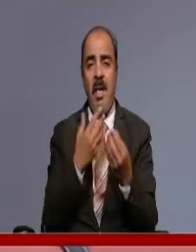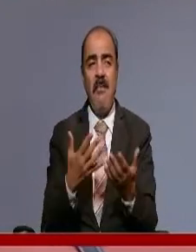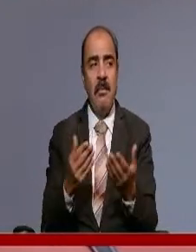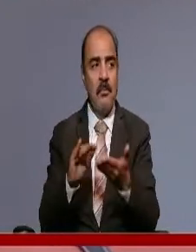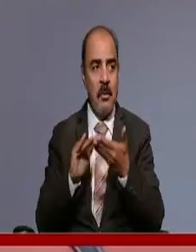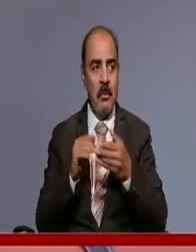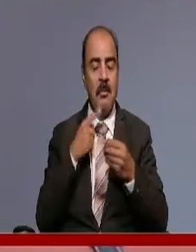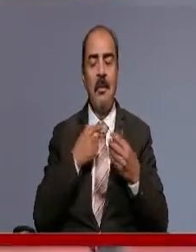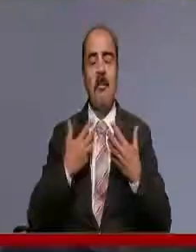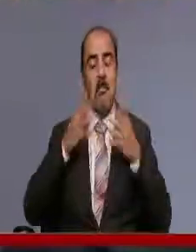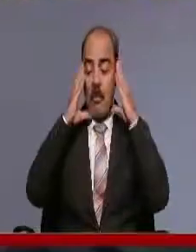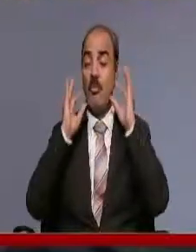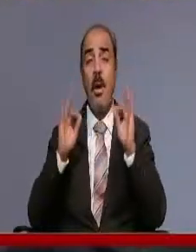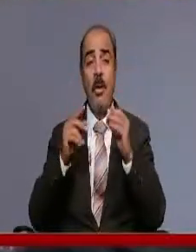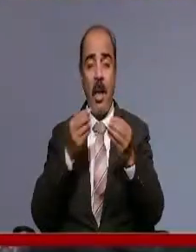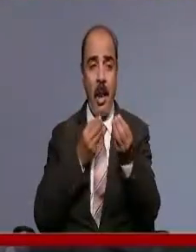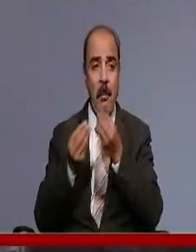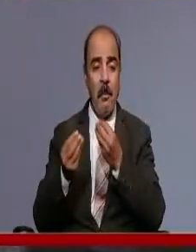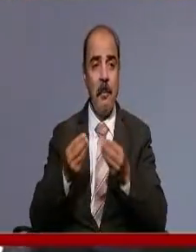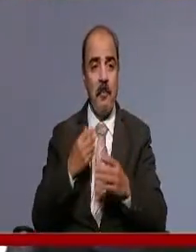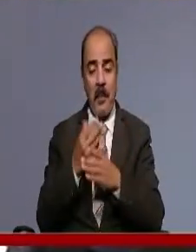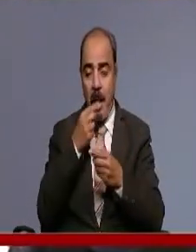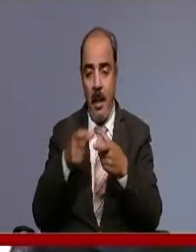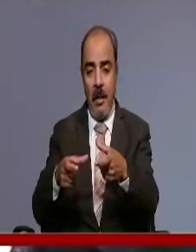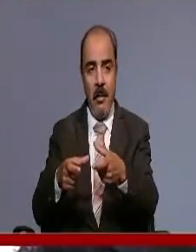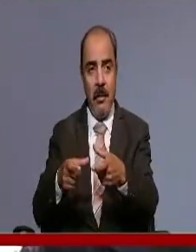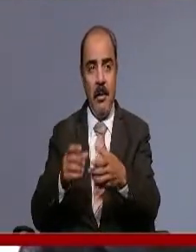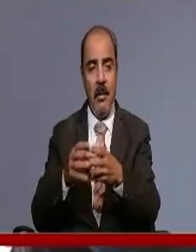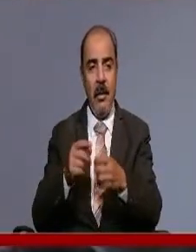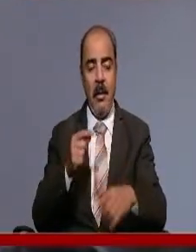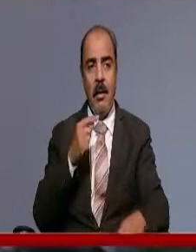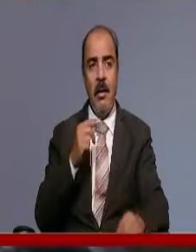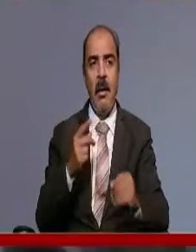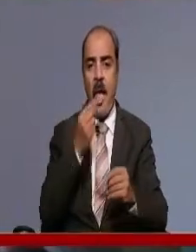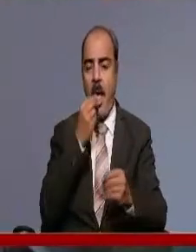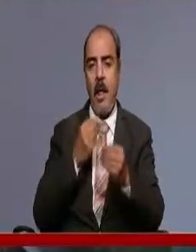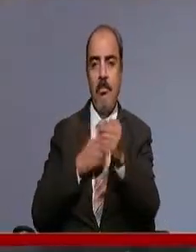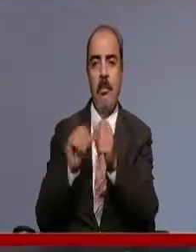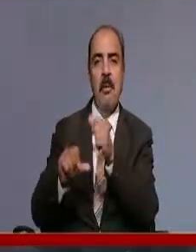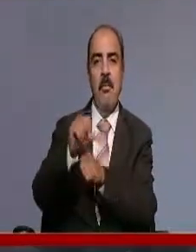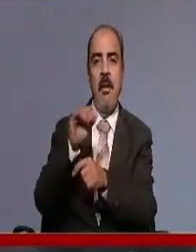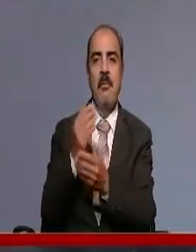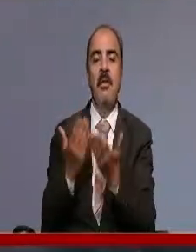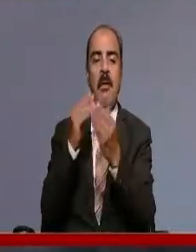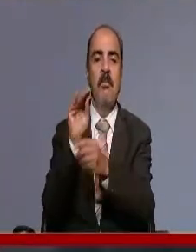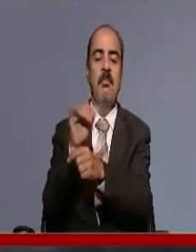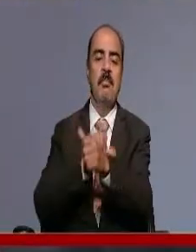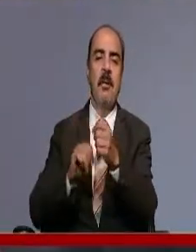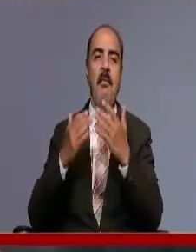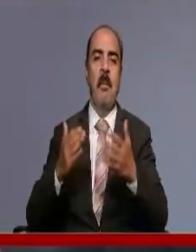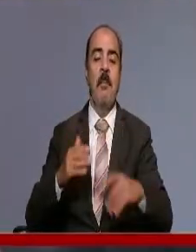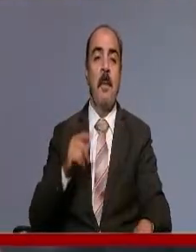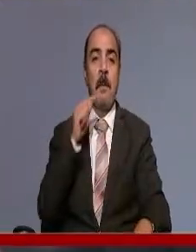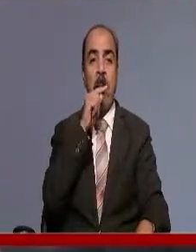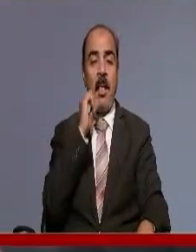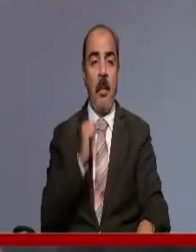معنى عندنا كبير أوي أوي، يعني لما بعمل لبنتي الأكل وأكلها تقول لي اللهم أطعم من أطعمني وأسقي من سقاني. إزاي بقى المرأة المصرية بتشارك